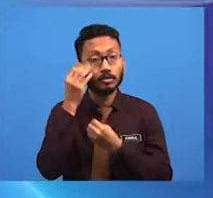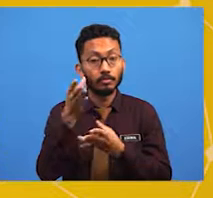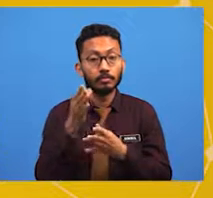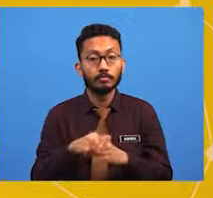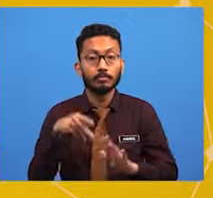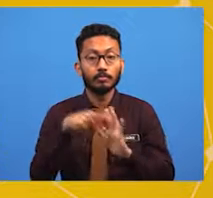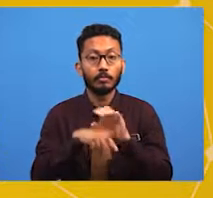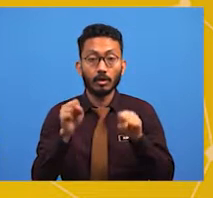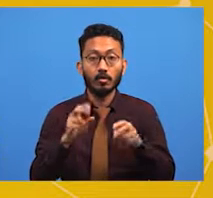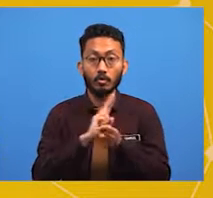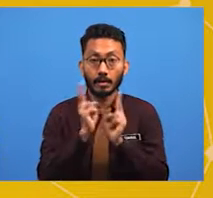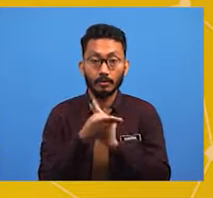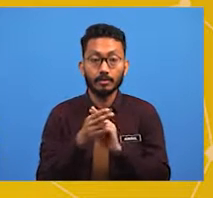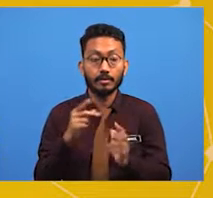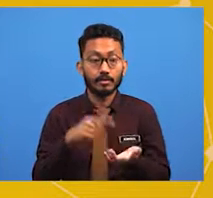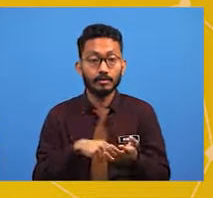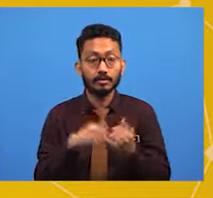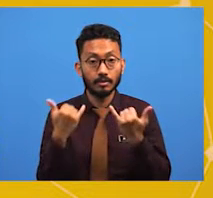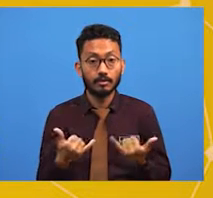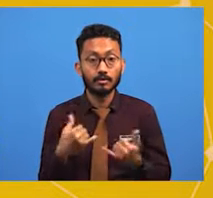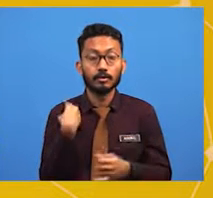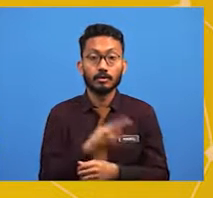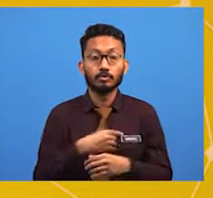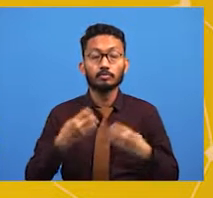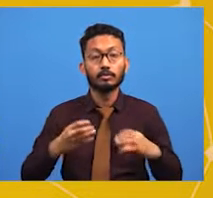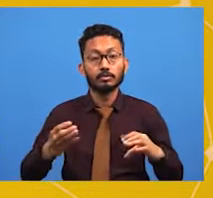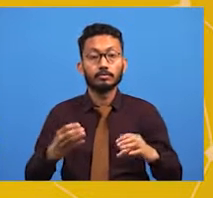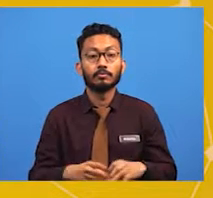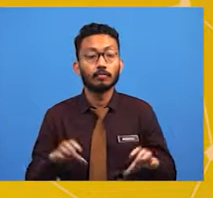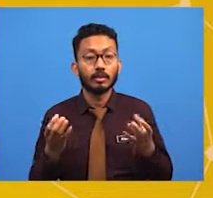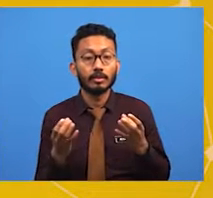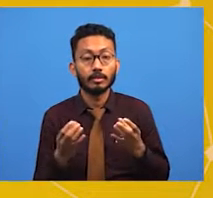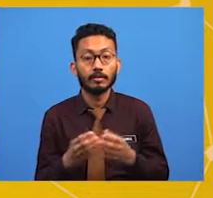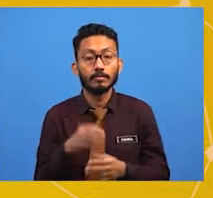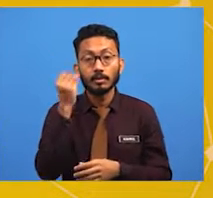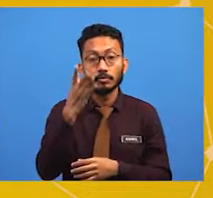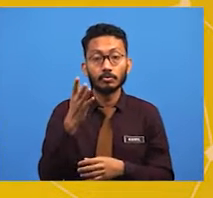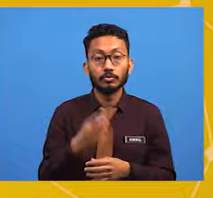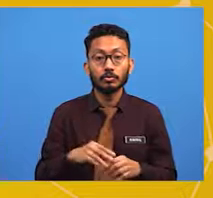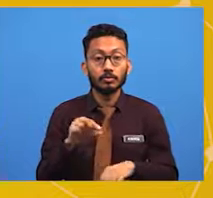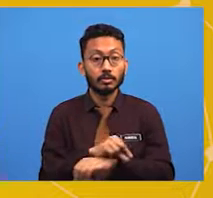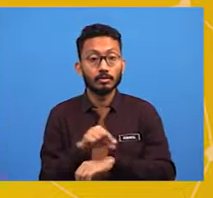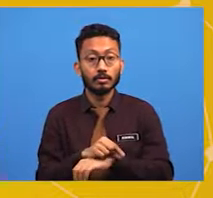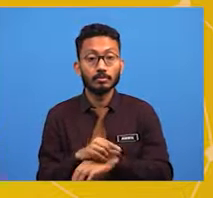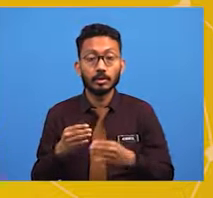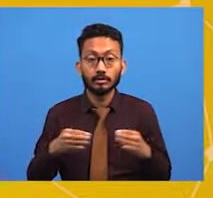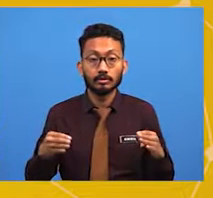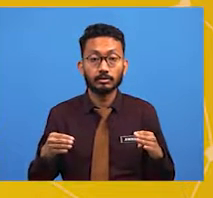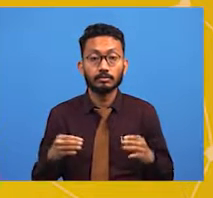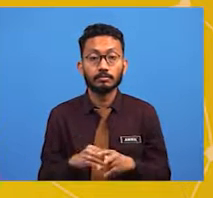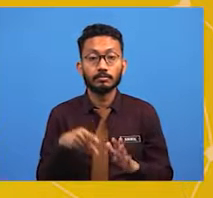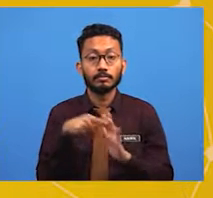ini. Sekarang, kita cuba membuat pengisytiharan ini menggunakan bahasa